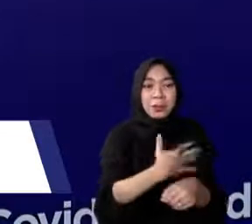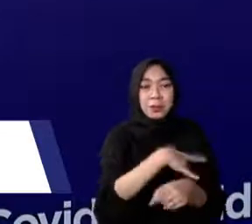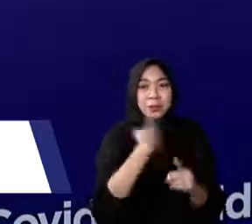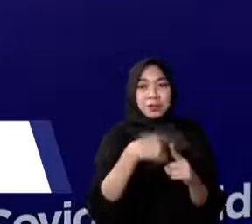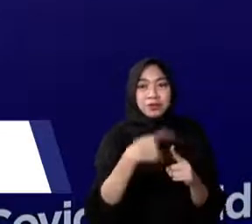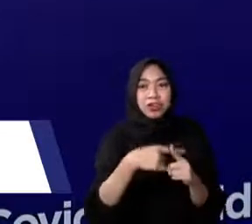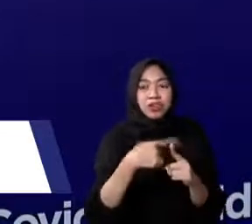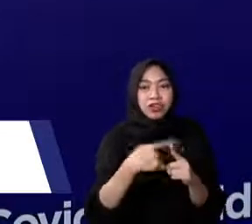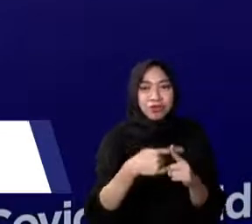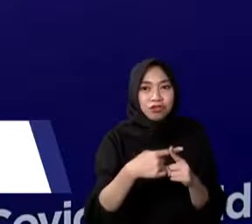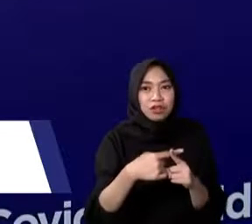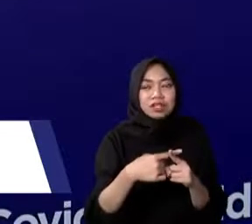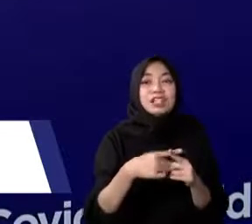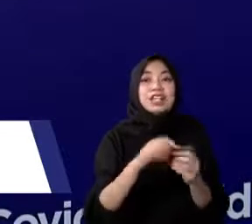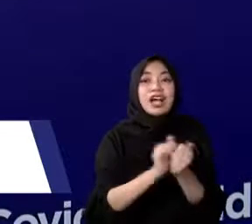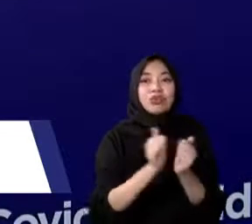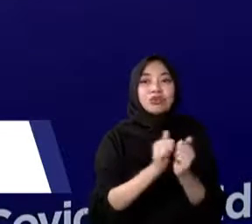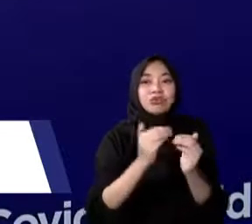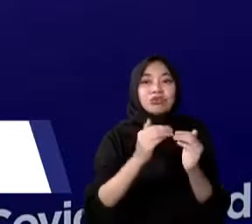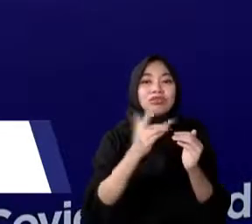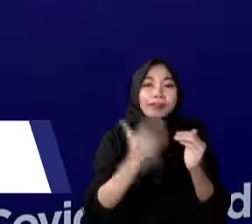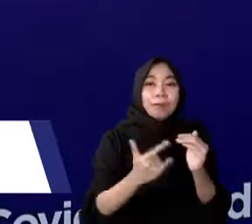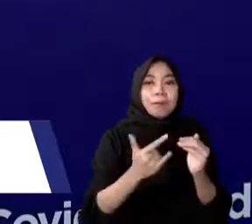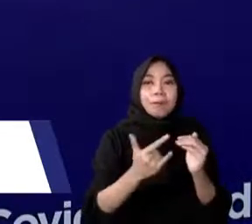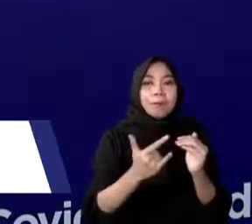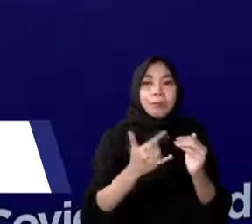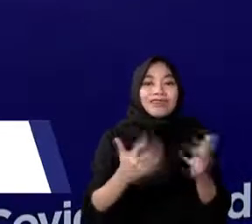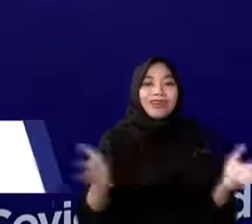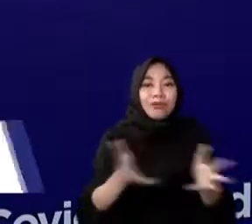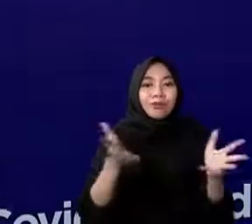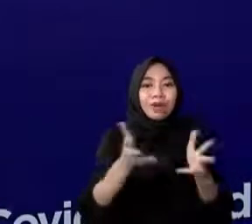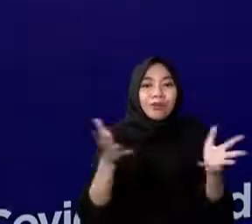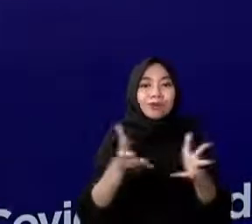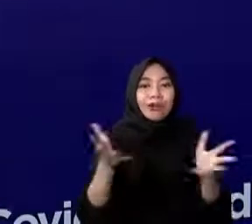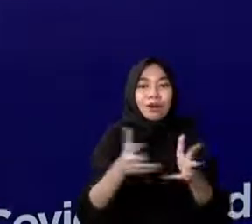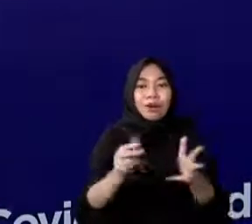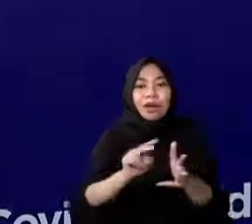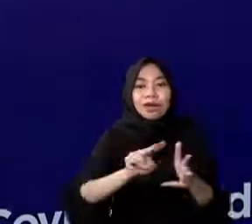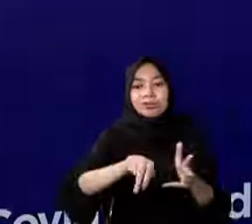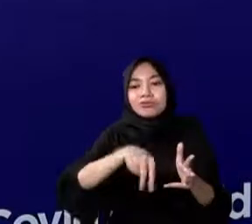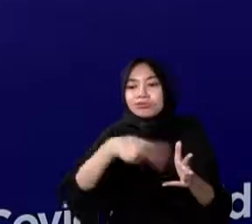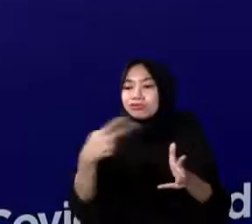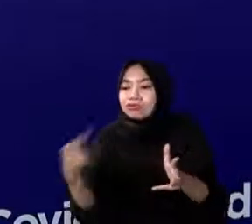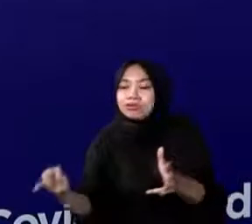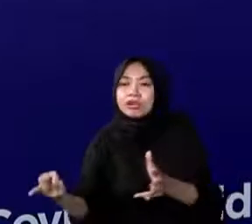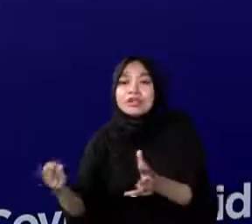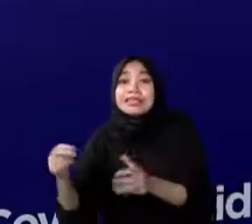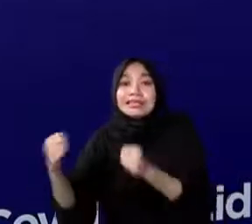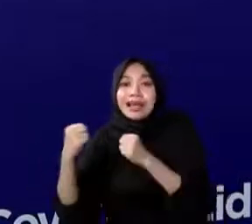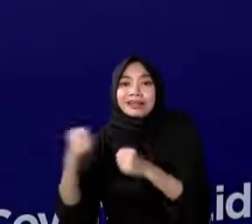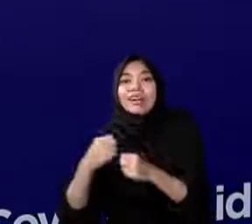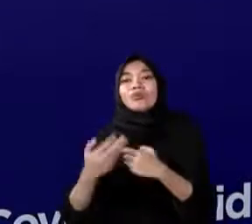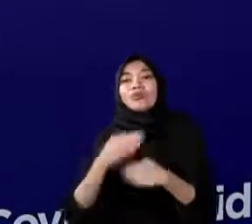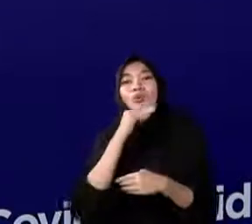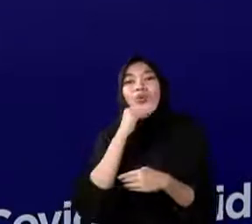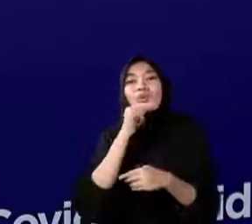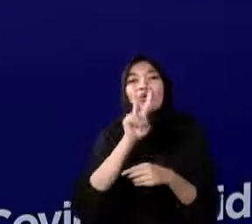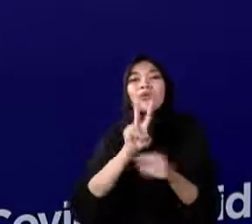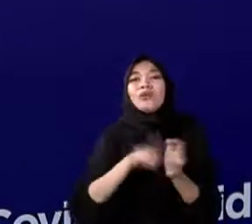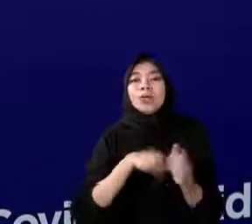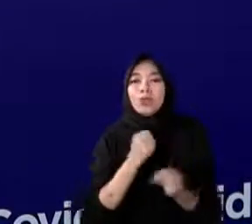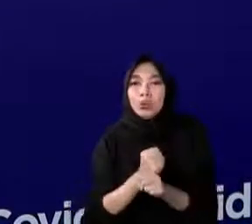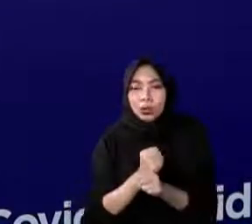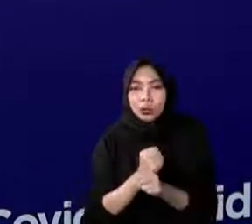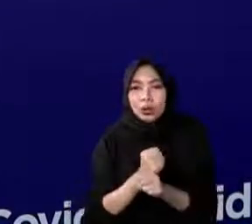pasti akan bertahan dan baru akan sembuh ketika 2 minggu setelahnya. Jadi akan butuh waktu untuk melihat angka kesembuhan meningkat